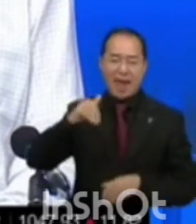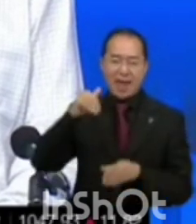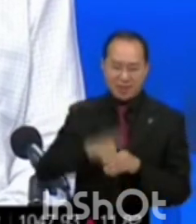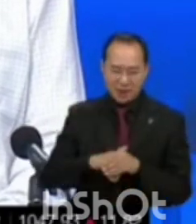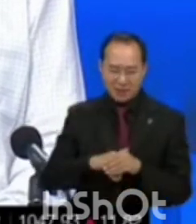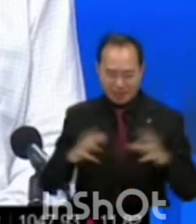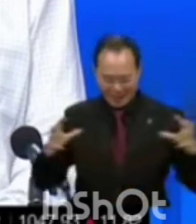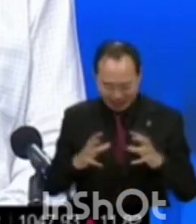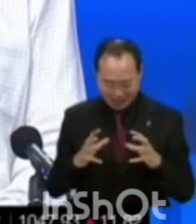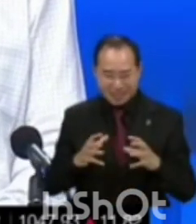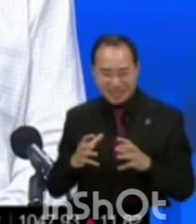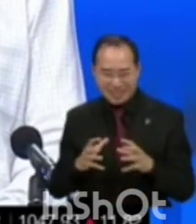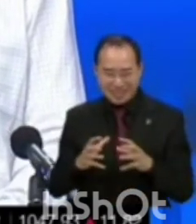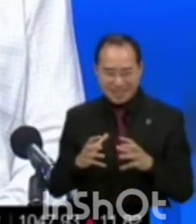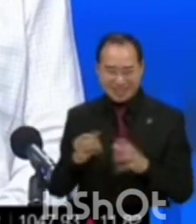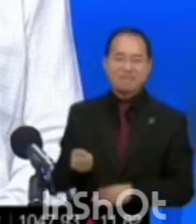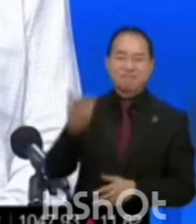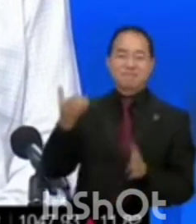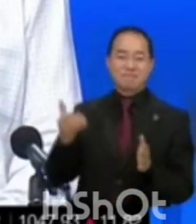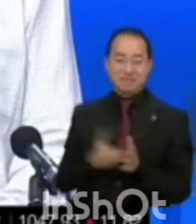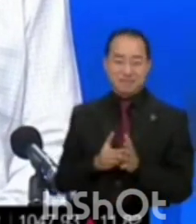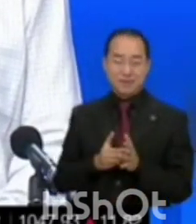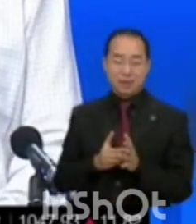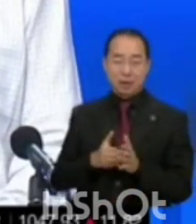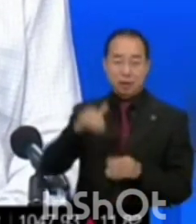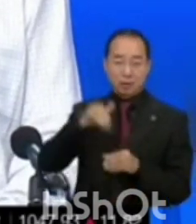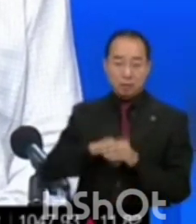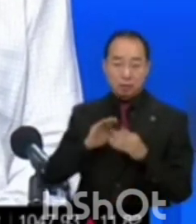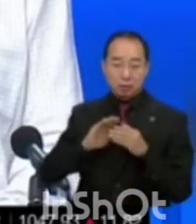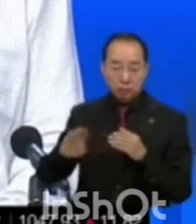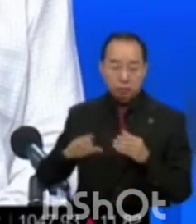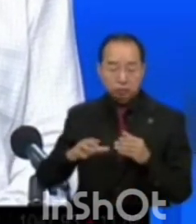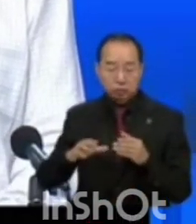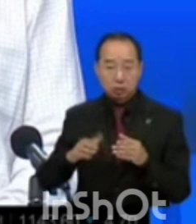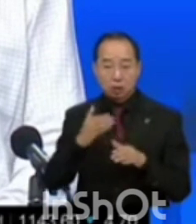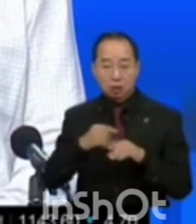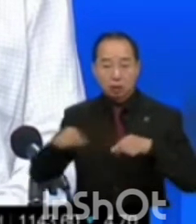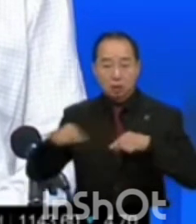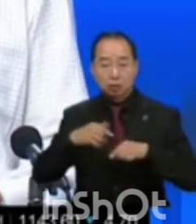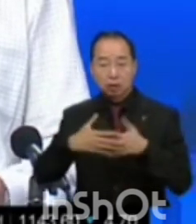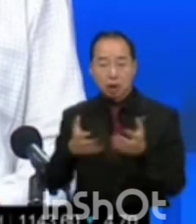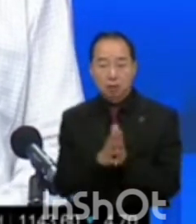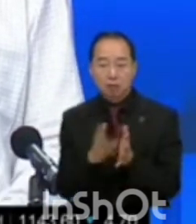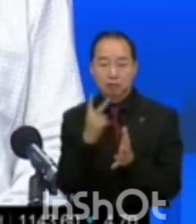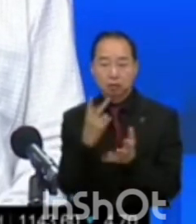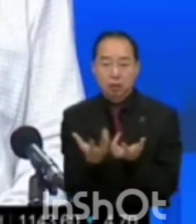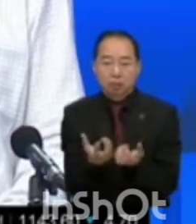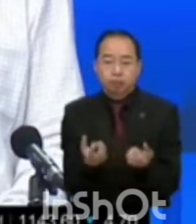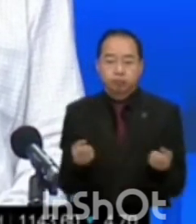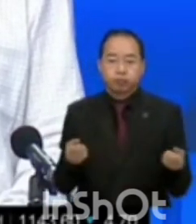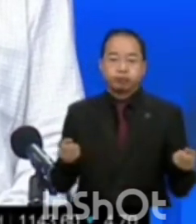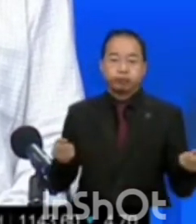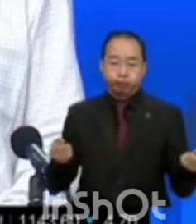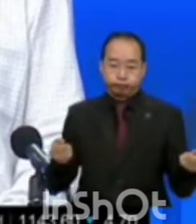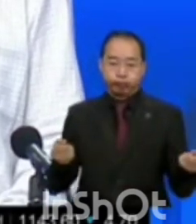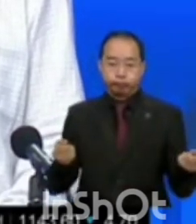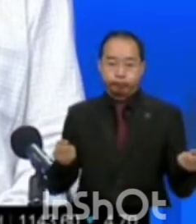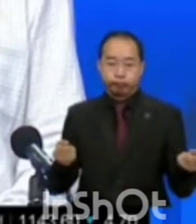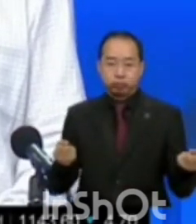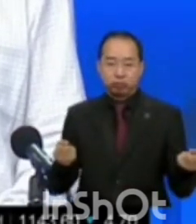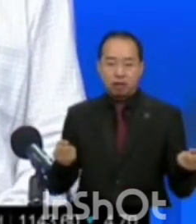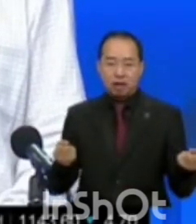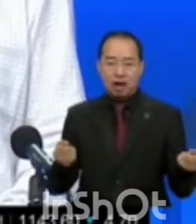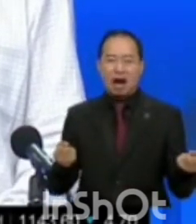그러나 대선이 끝나자 당이 분열됐지요. 분열된 것이 불행한 일이었다는 걸 금방 깨달아서 다시